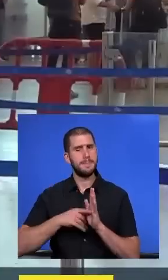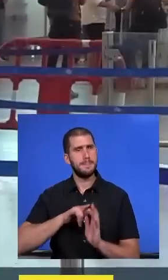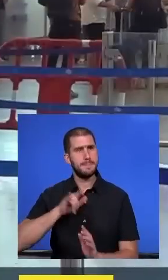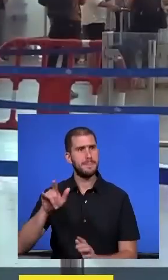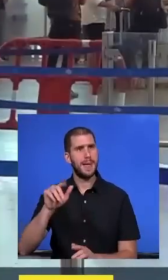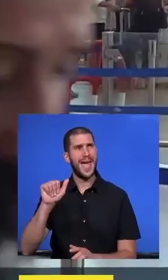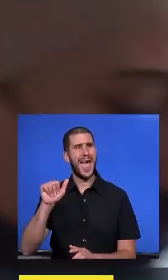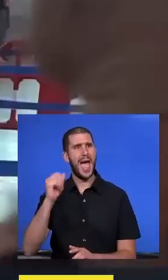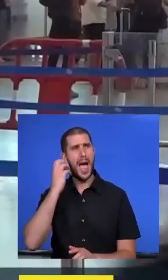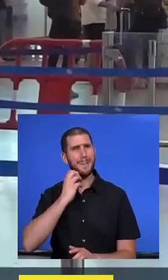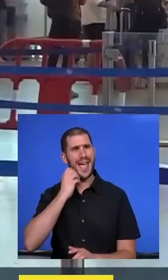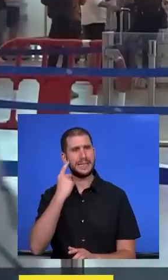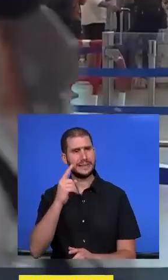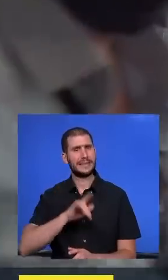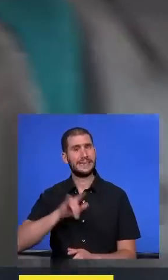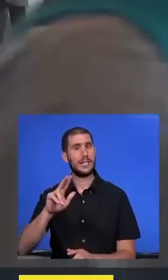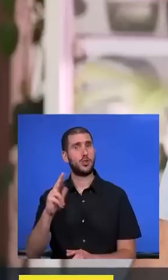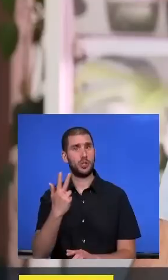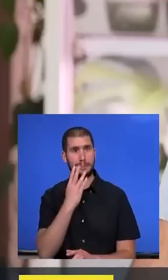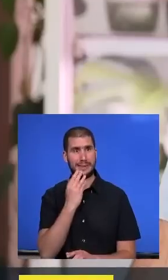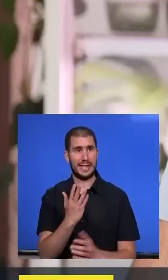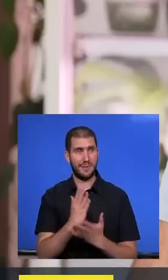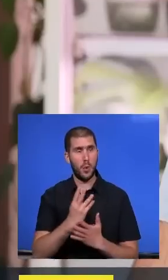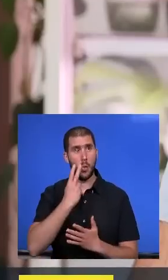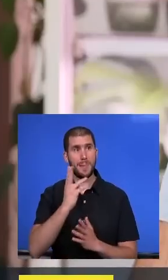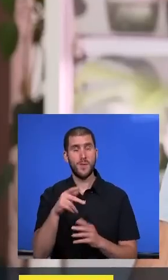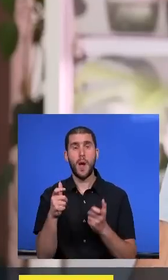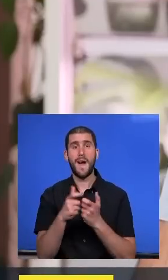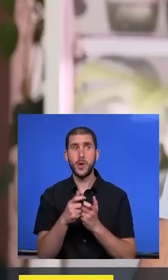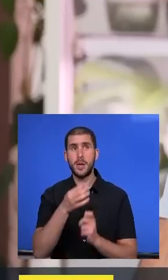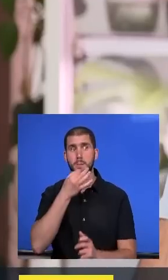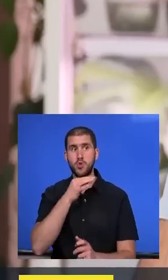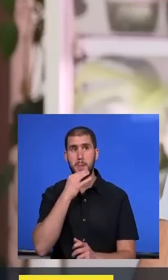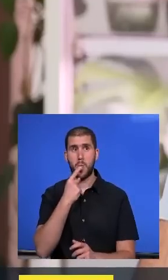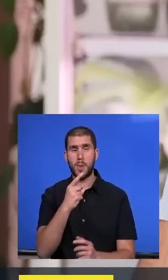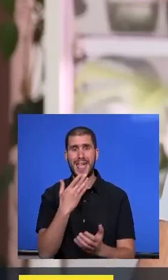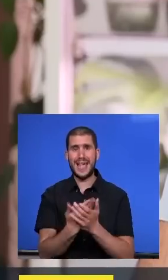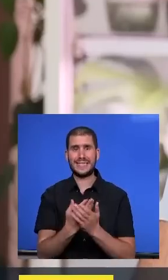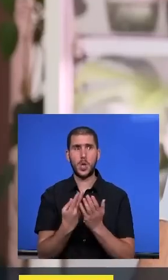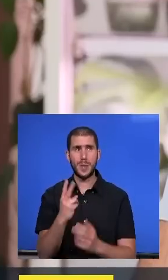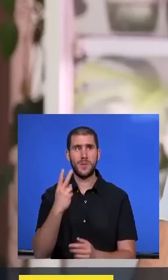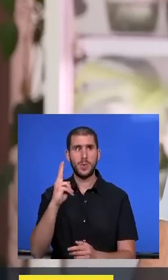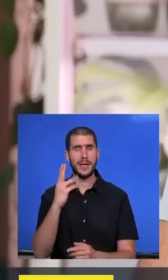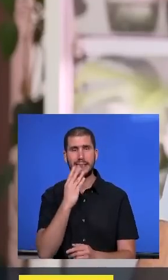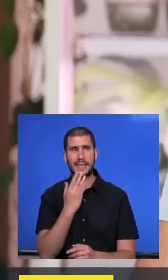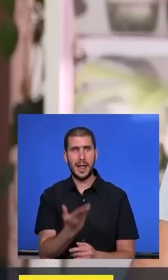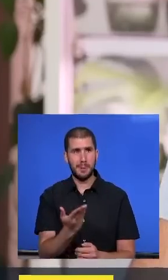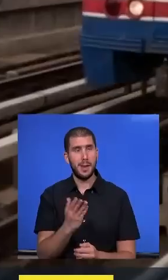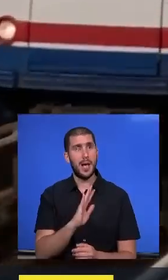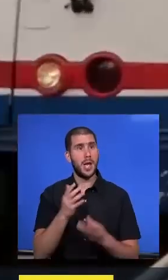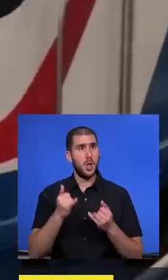אמירייטס שנכנסה עם טיסה שלישית לישראל. אנחנו רואים אפילו חברות שמשפרות בעצם את ההיצע שלהם לישראלים. רק